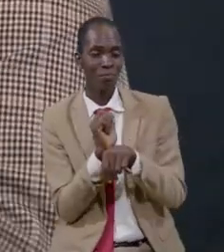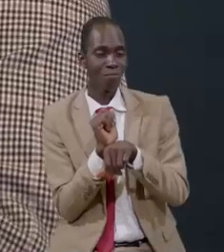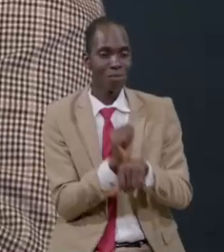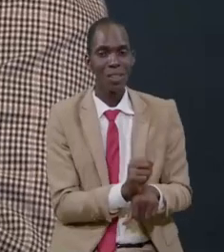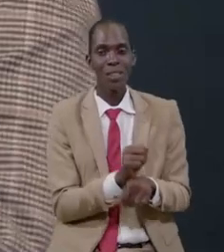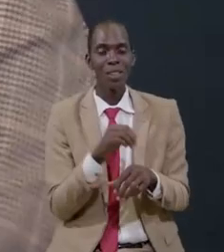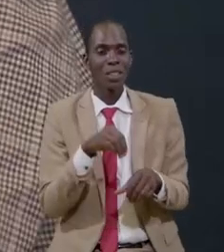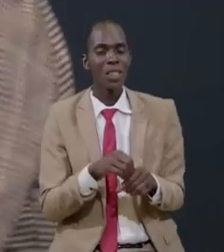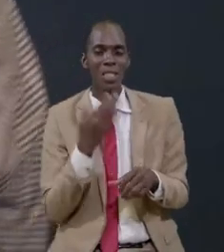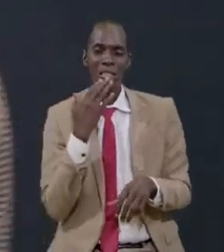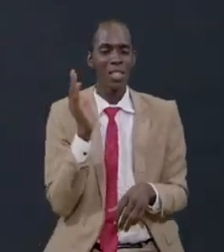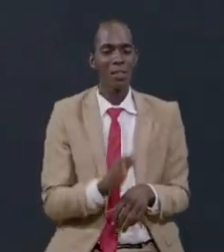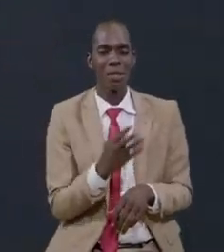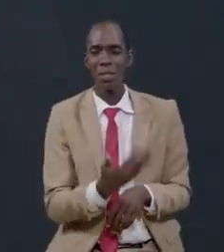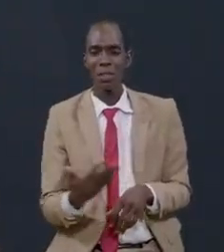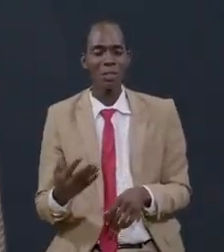mal, emprisonné,